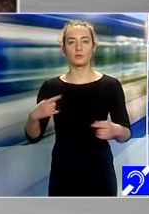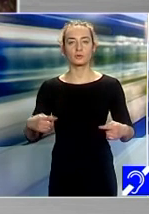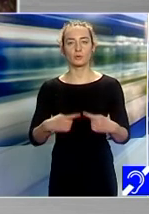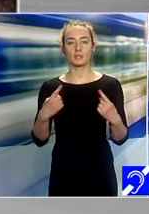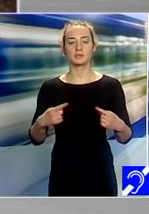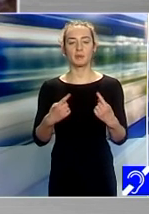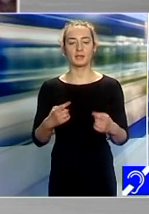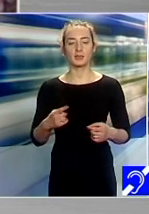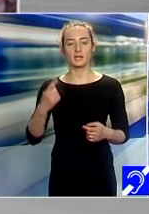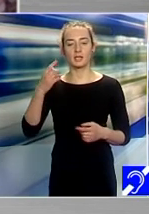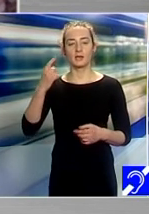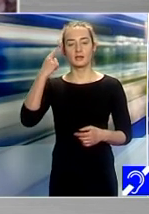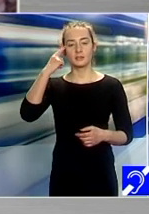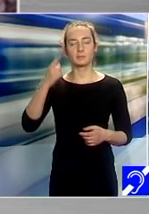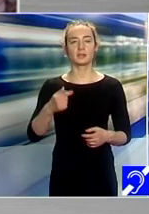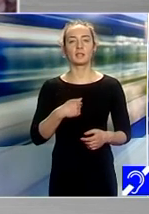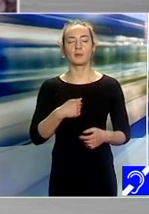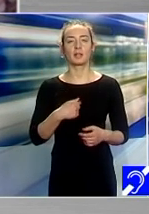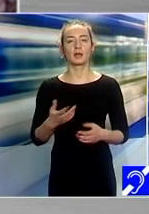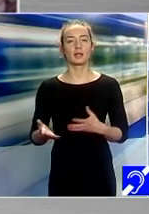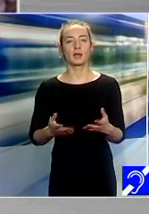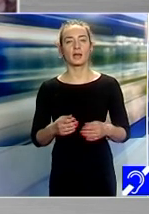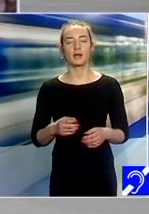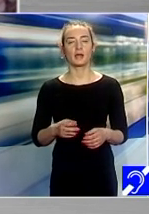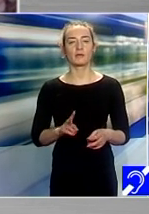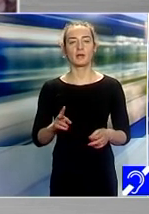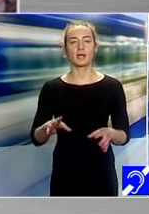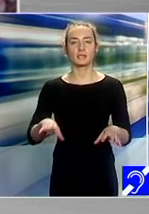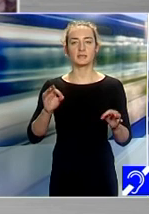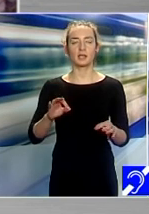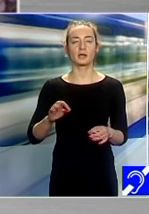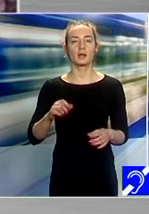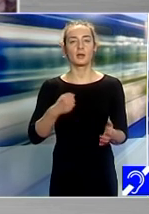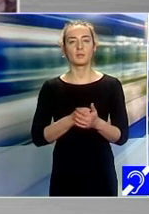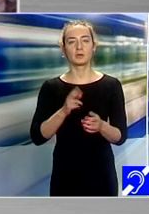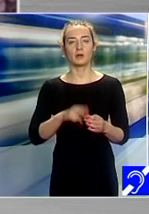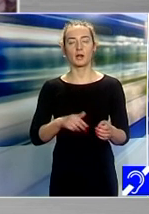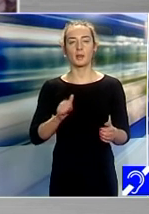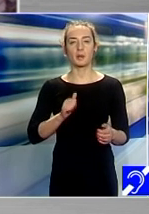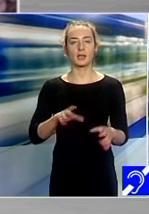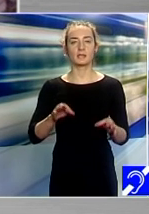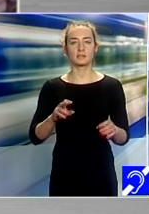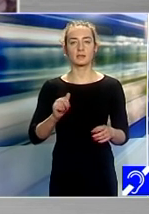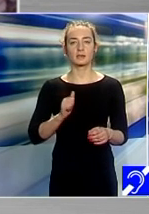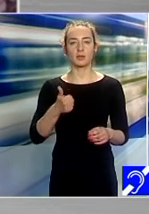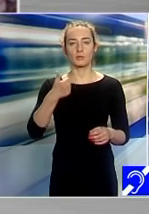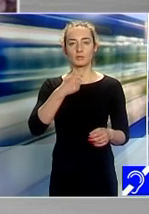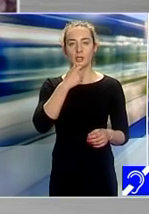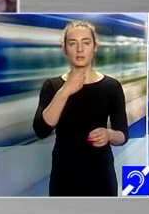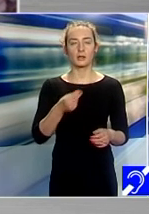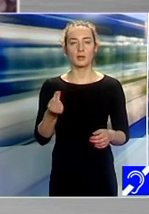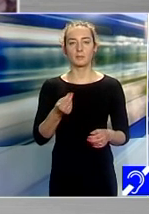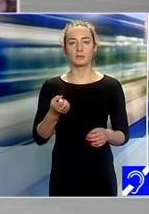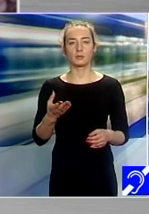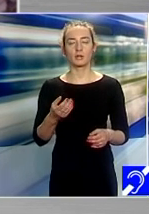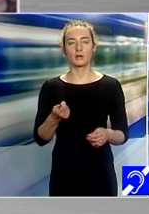înainte în mintea mea vis-a-vis de care, pe care variantă să o aleg. Până la urmă am ales opțiunea de a sta acasă un an, deoarece din punct de